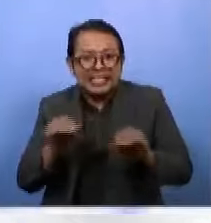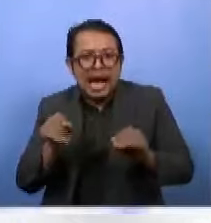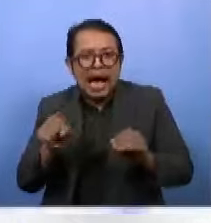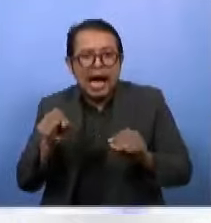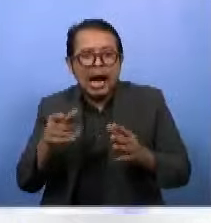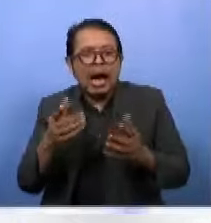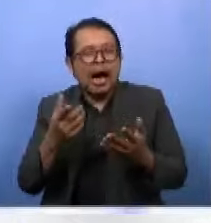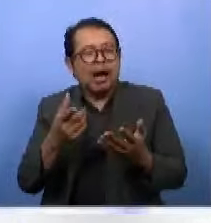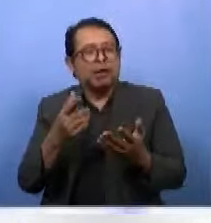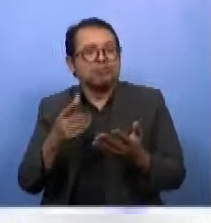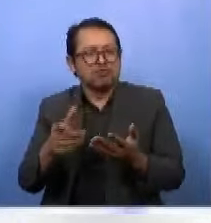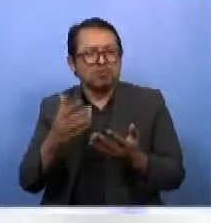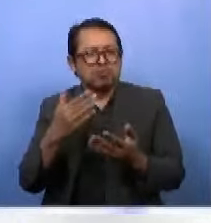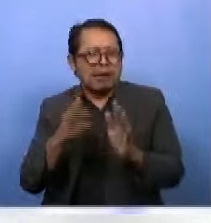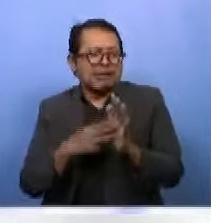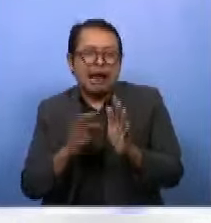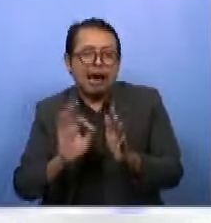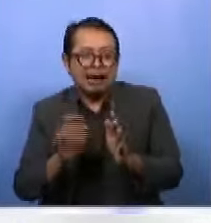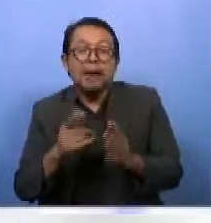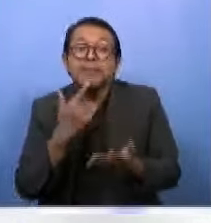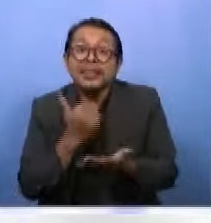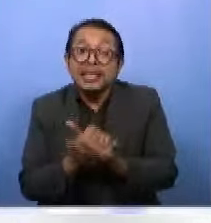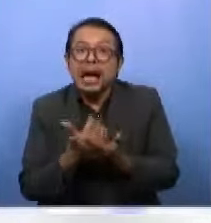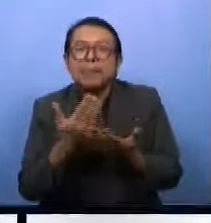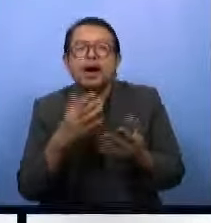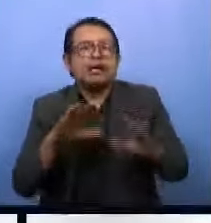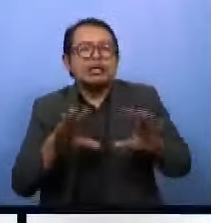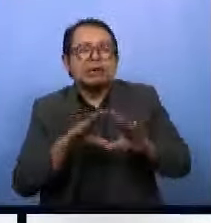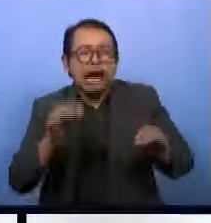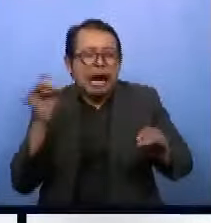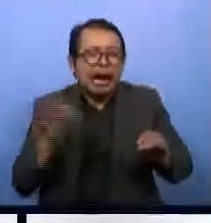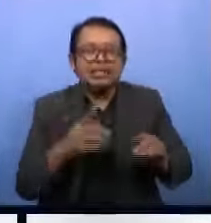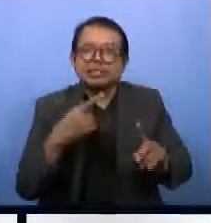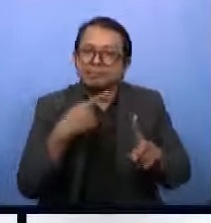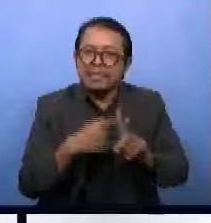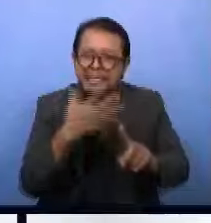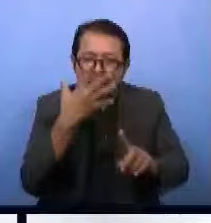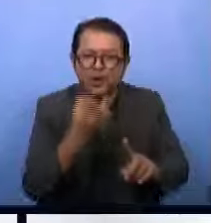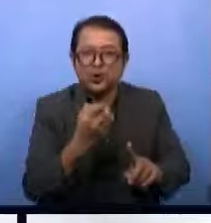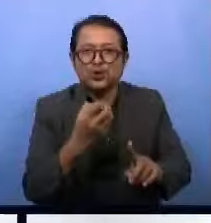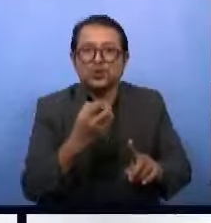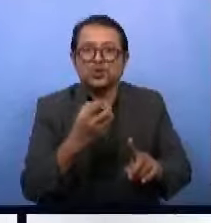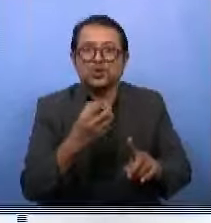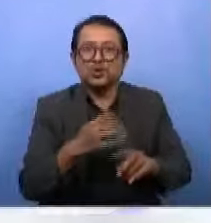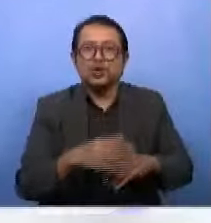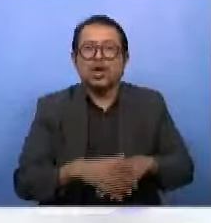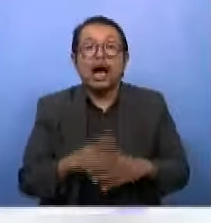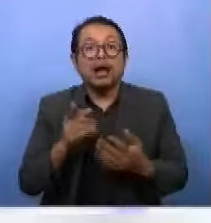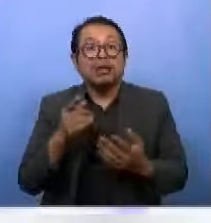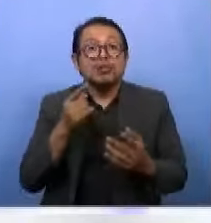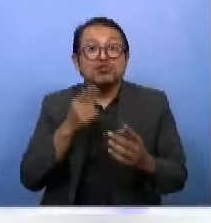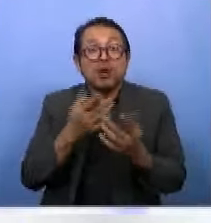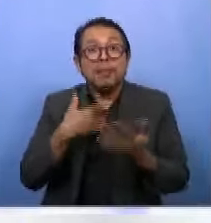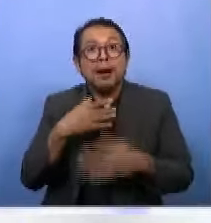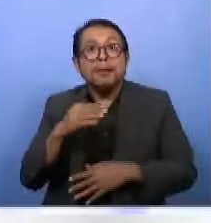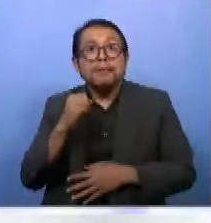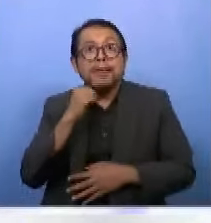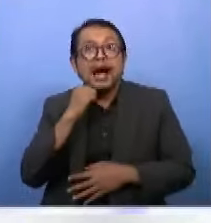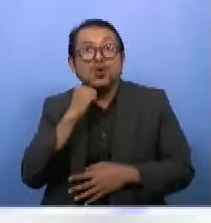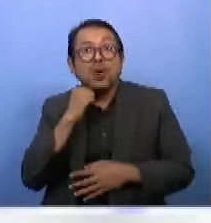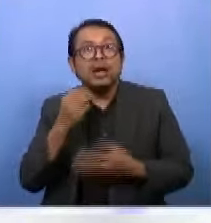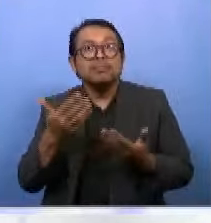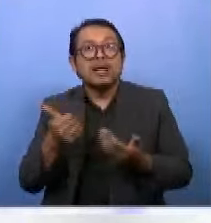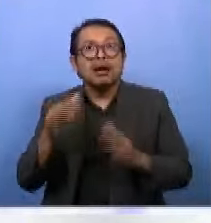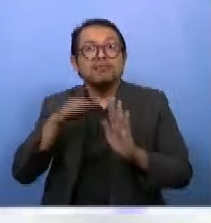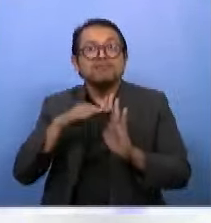kita kerja keras dan sungguh-sungguh. Apabila Anda masih berharap masih ada pengangguran di Kota Tangerang, berarti Anda berharap